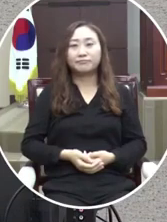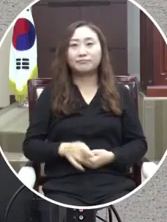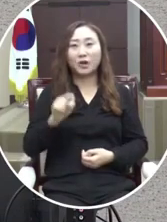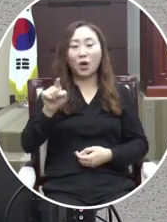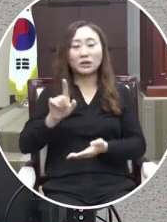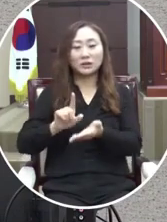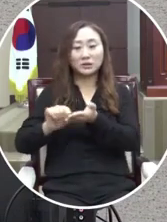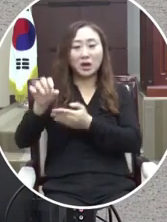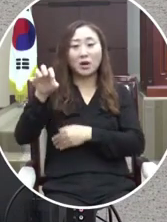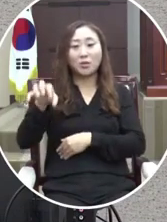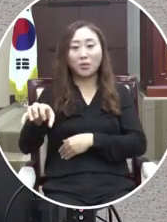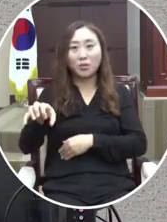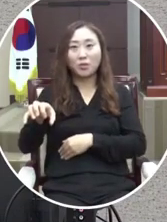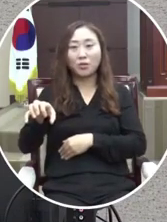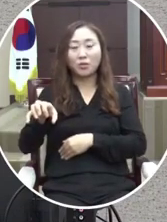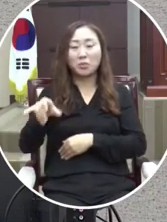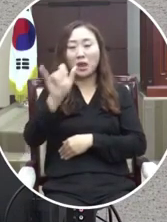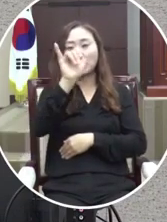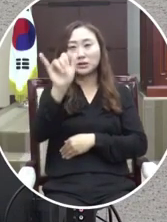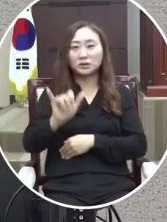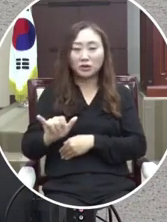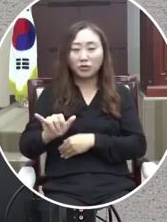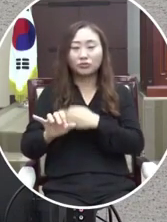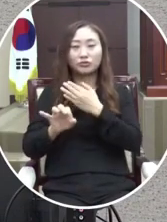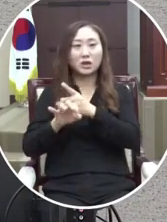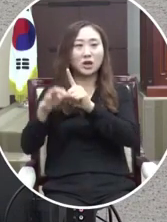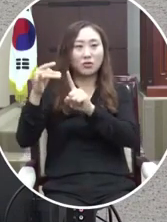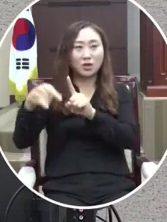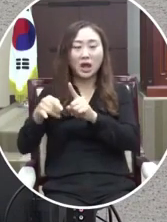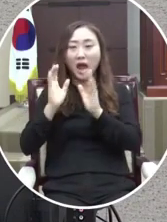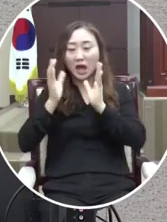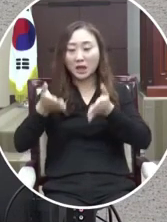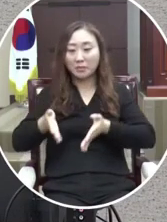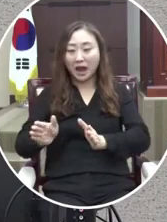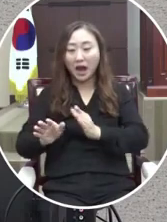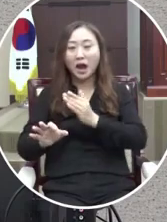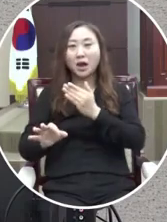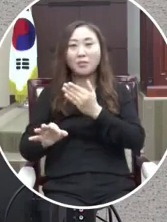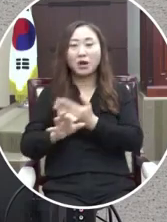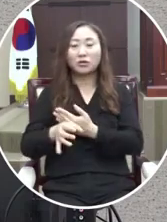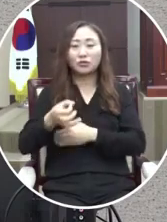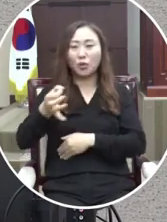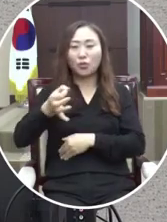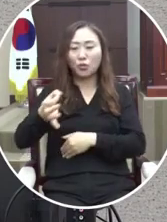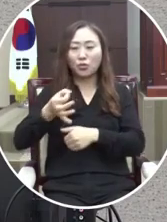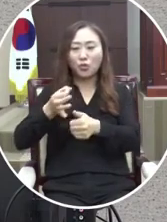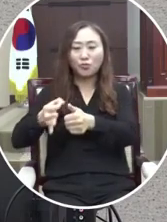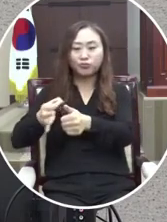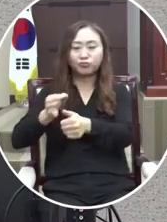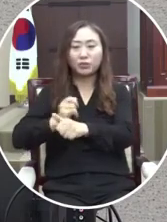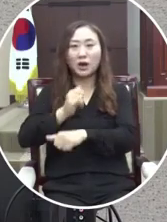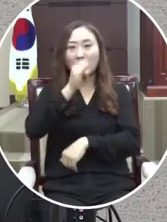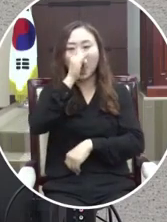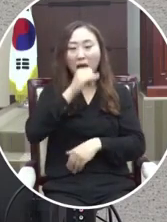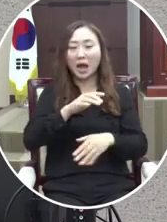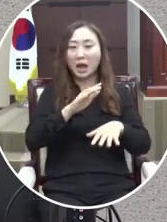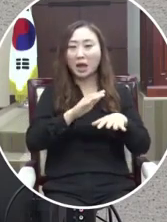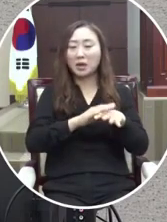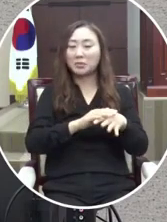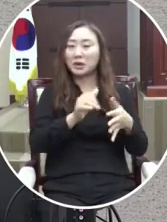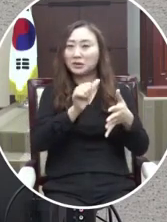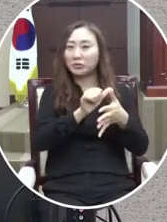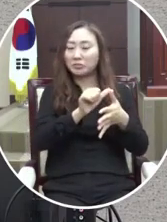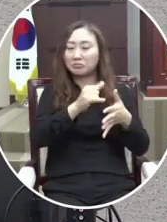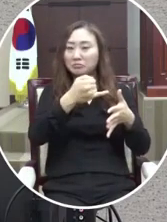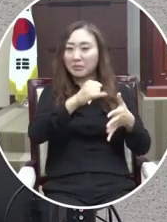영광군 합계 출산율은 전국 1위로 자녀가 태어나면 금전 지원을 쏟아내고 있습니다. 첫째 출산 시